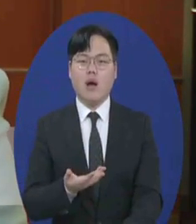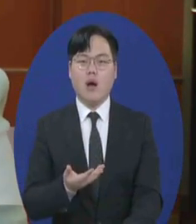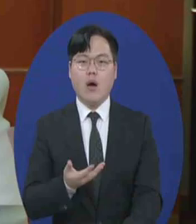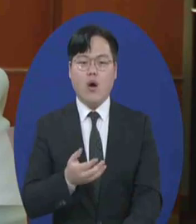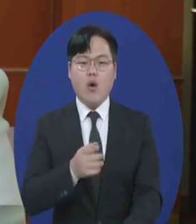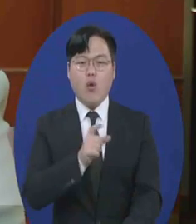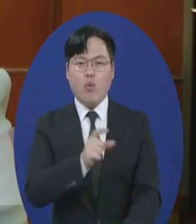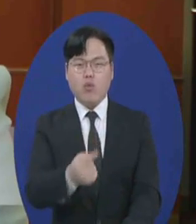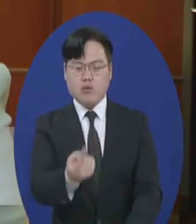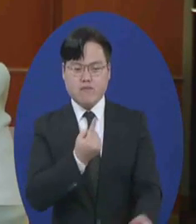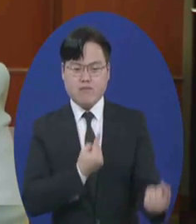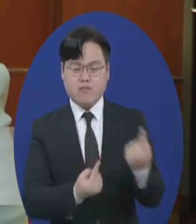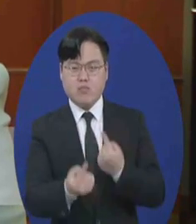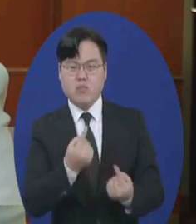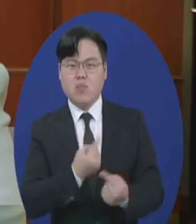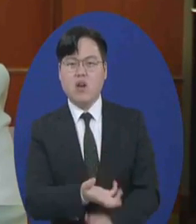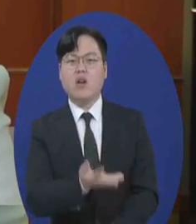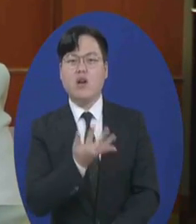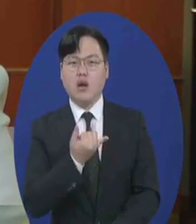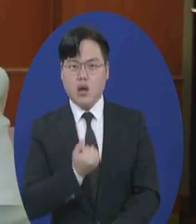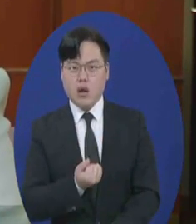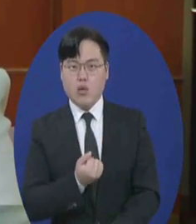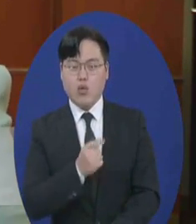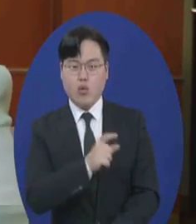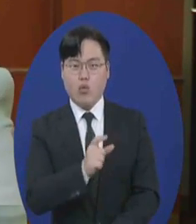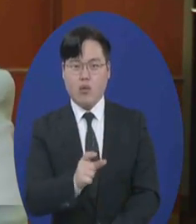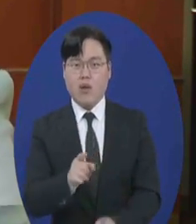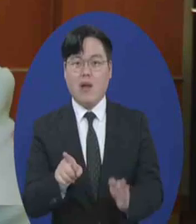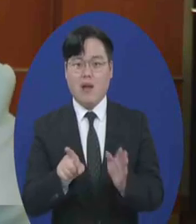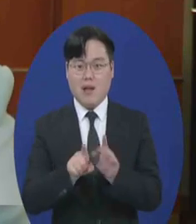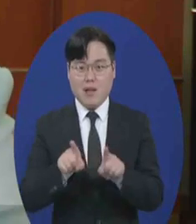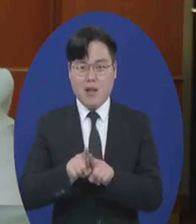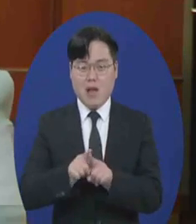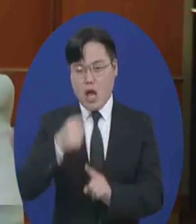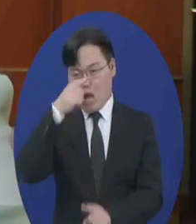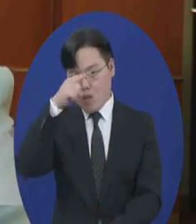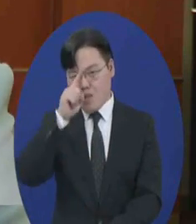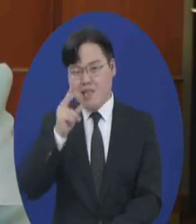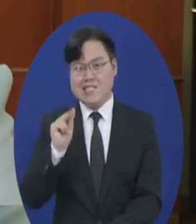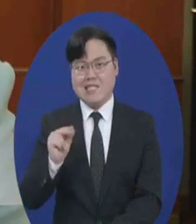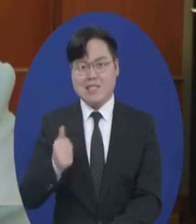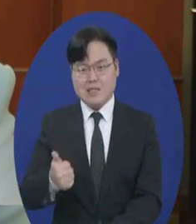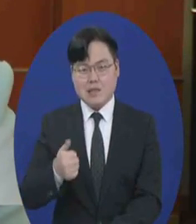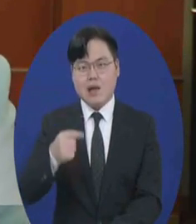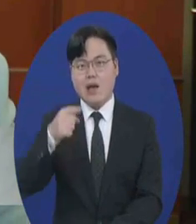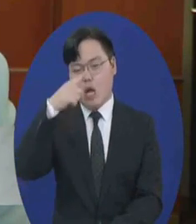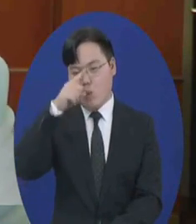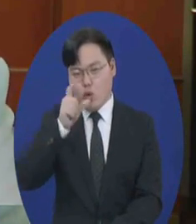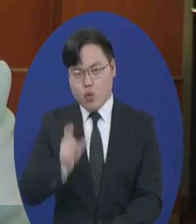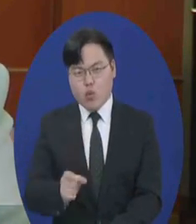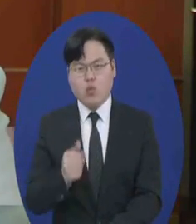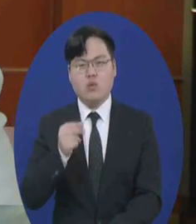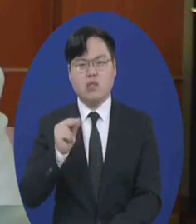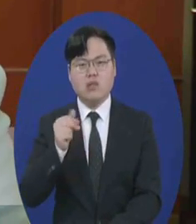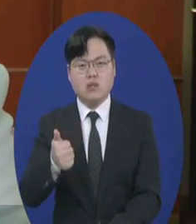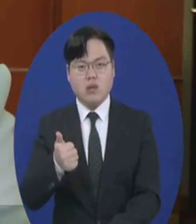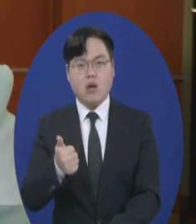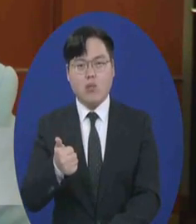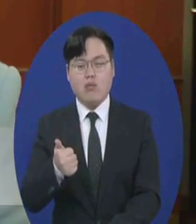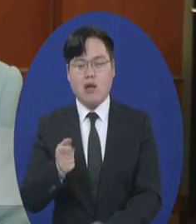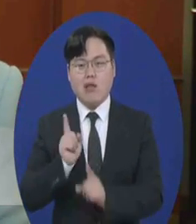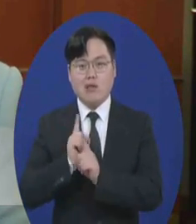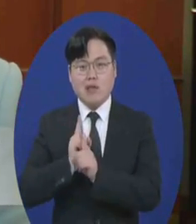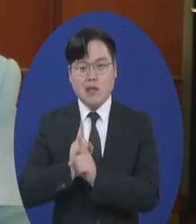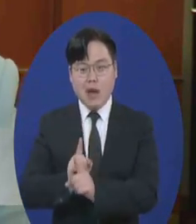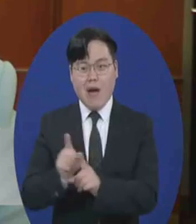хүн эмчилүүлж тэнд одоо үйлчлүүлж байна. Тэр бол эмэлгийн чанар сайн байна, тэнд эмч сайн байна. Тэм учраас тэрүүнгээр нь